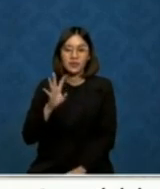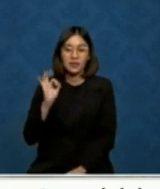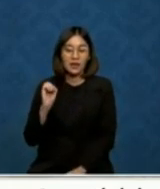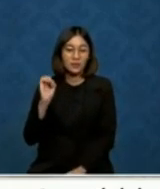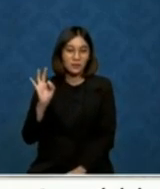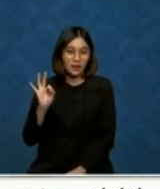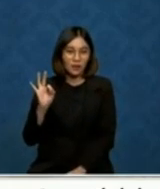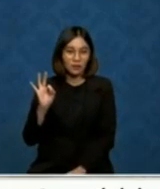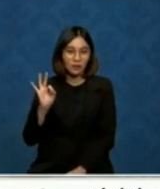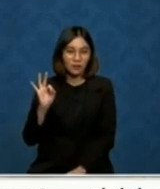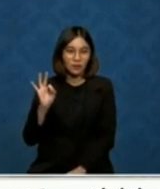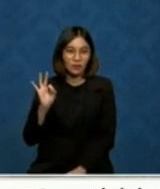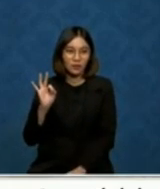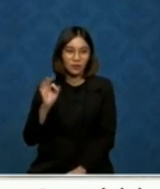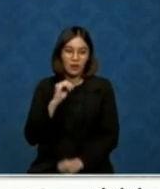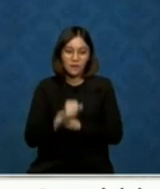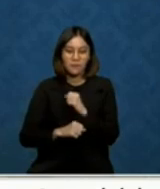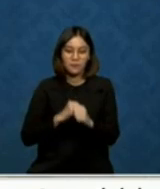2499